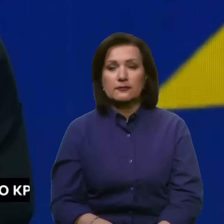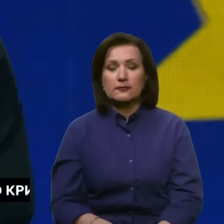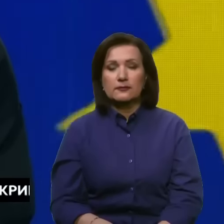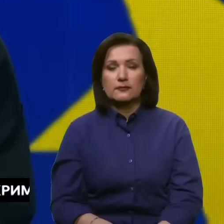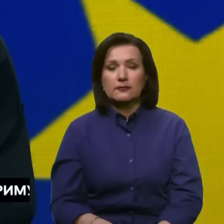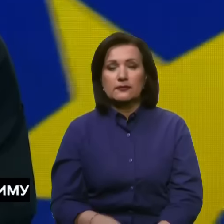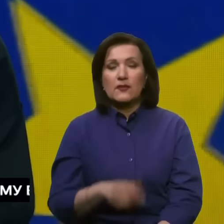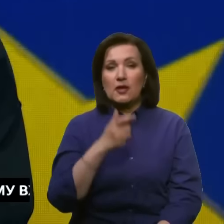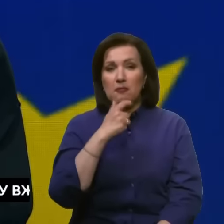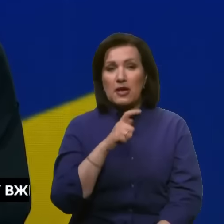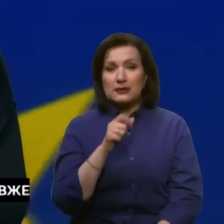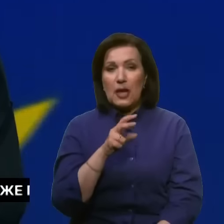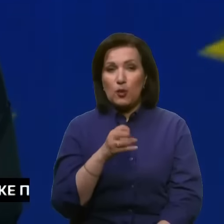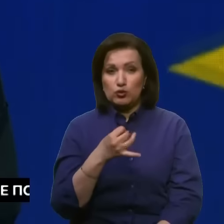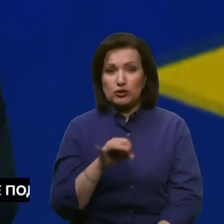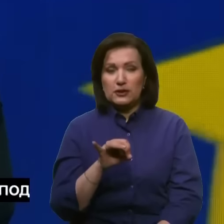А пан